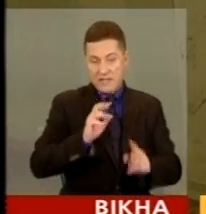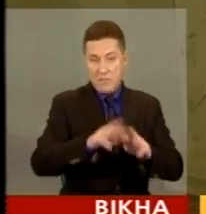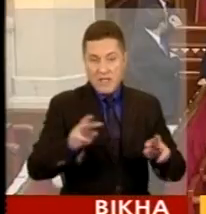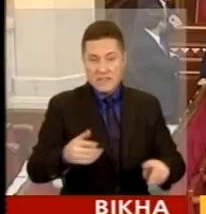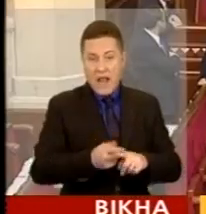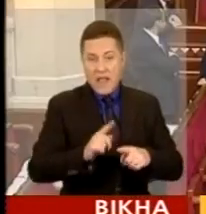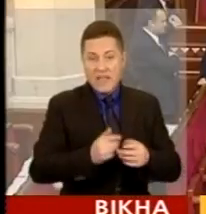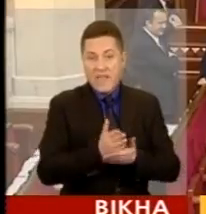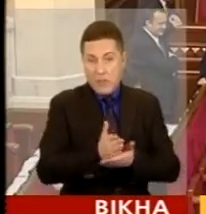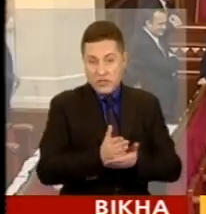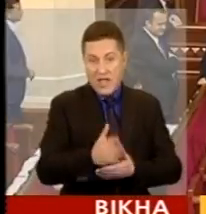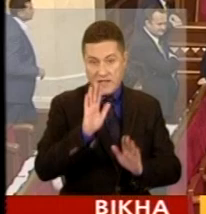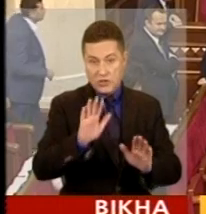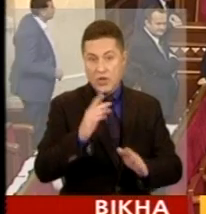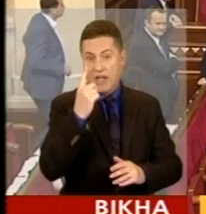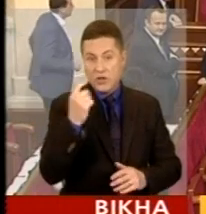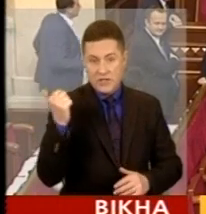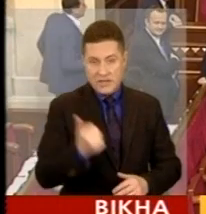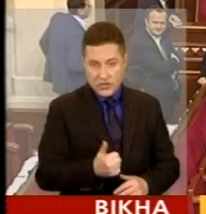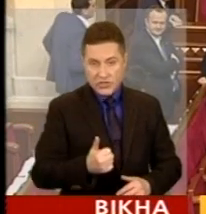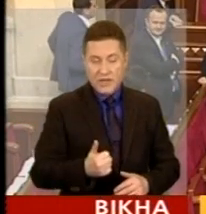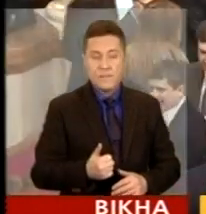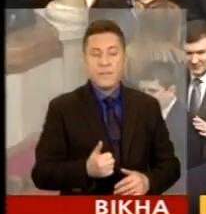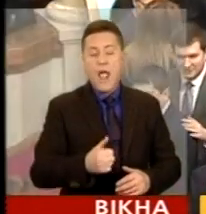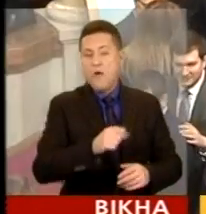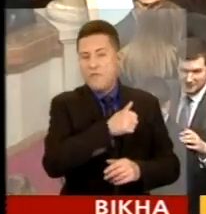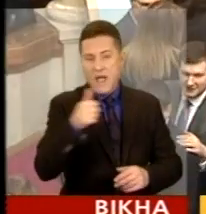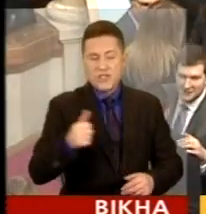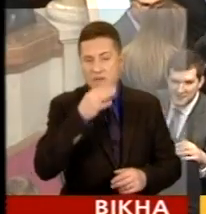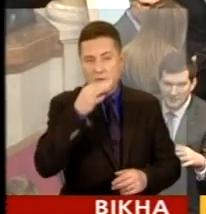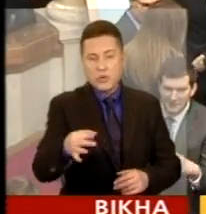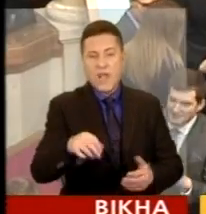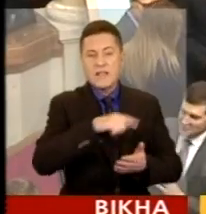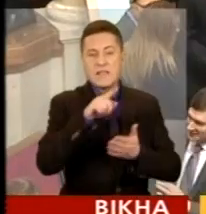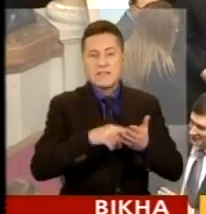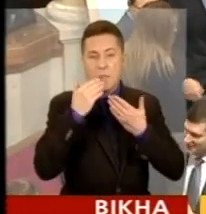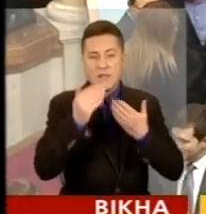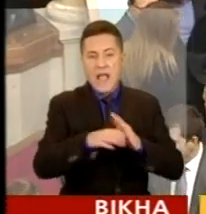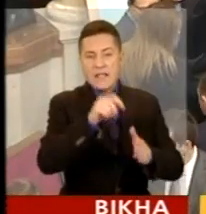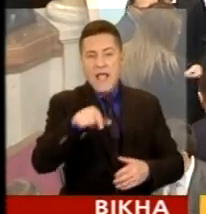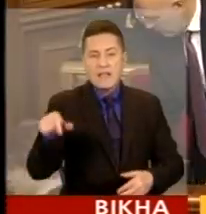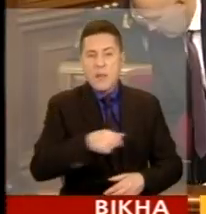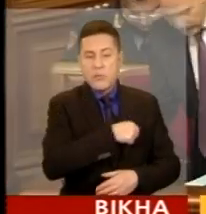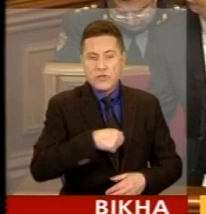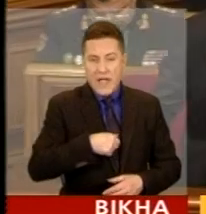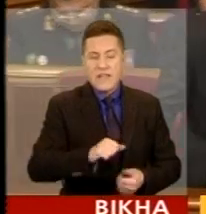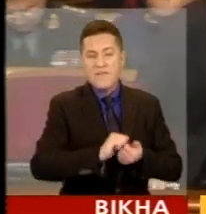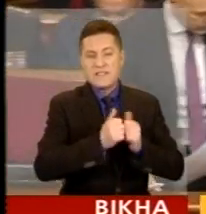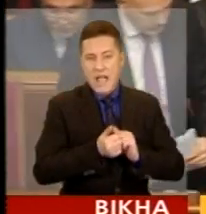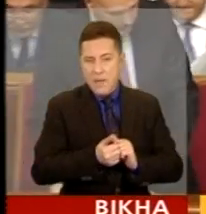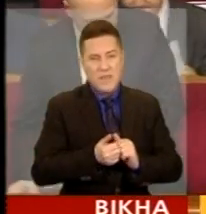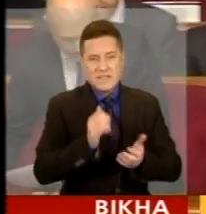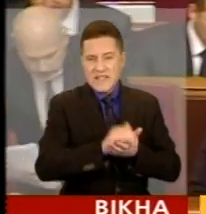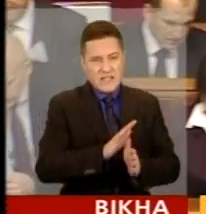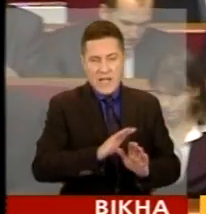лише тиждень? Цей склад Кабміну вперше відповідатиме на запитання депутатів. Всі помалу сідаються. Здебільшого, замість не надто